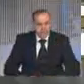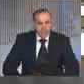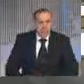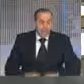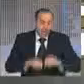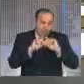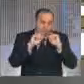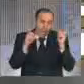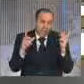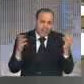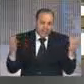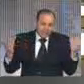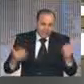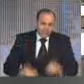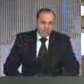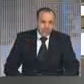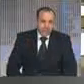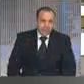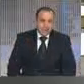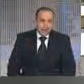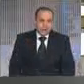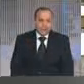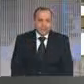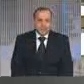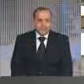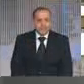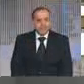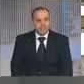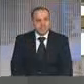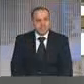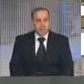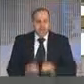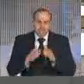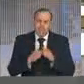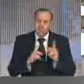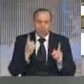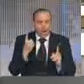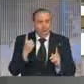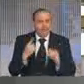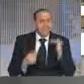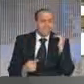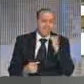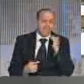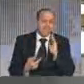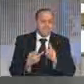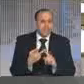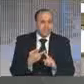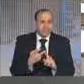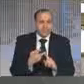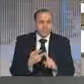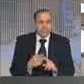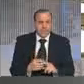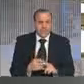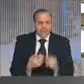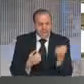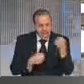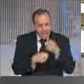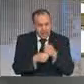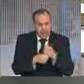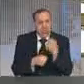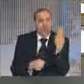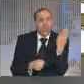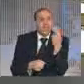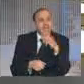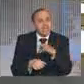واضحه ما فيهاش حتى مطلب اخر هو الاسراع في احداث كليه